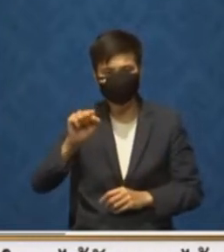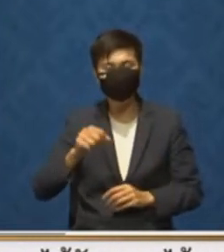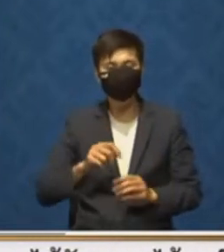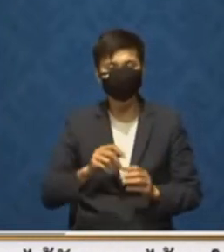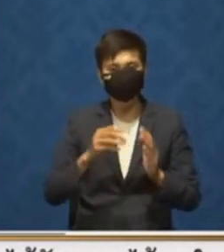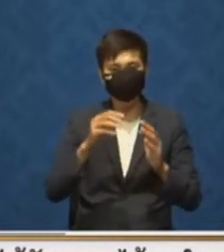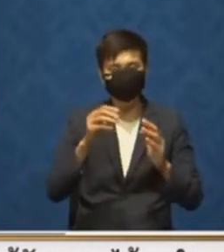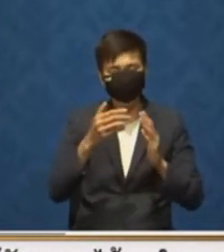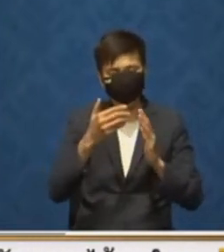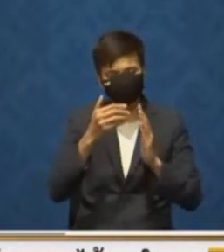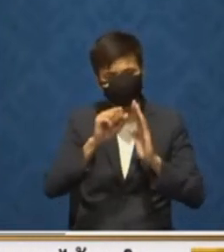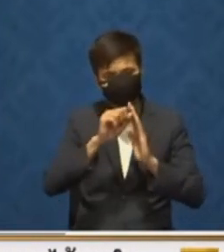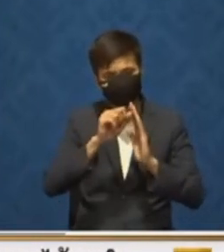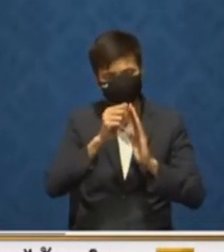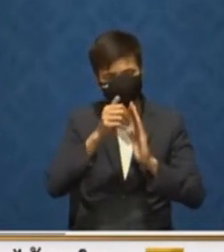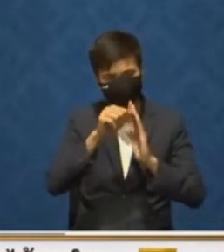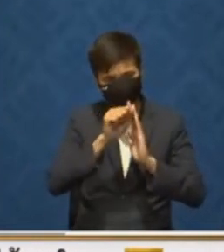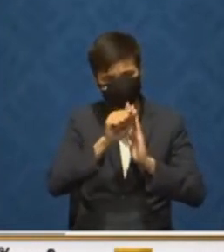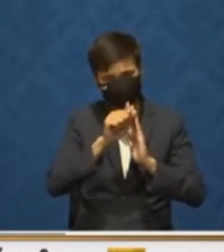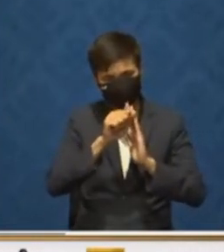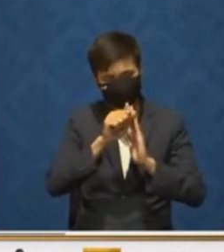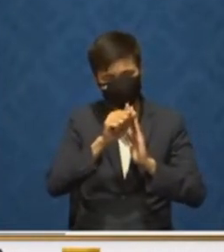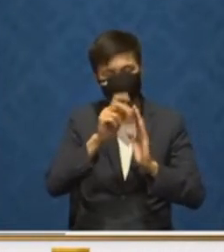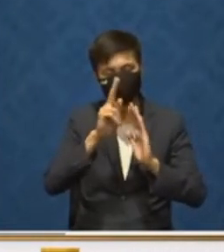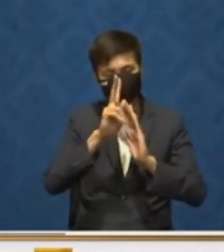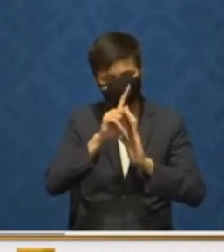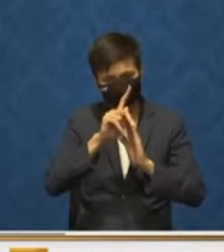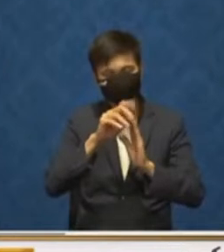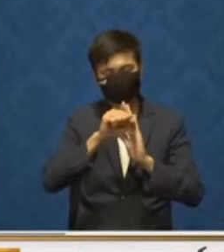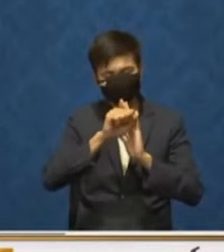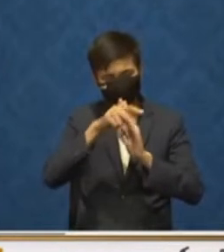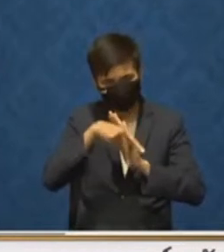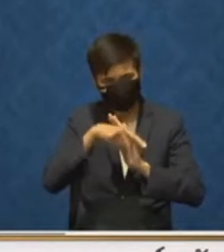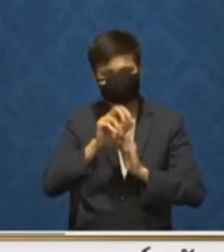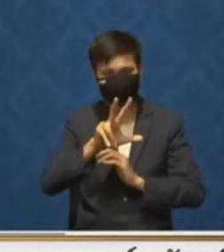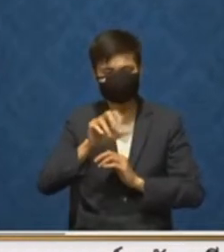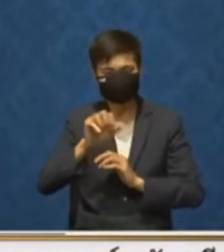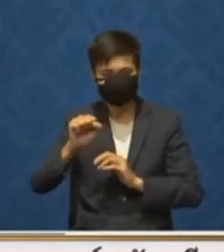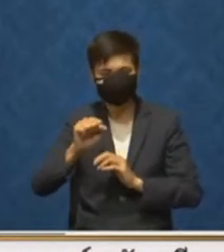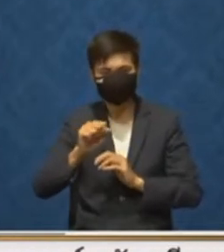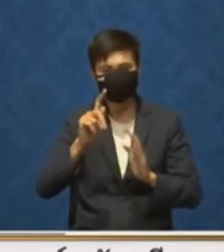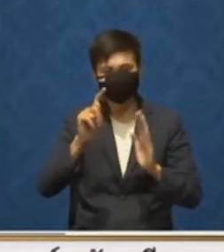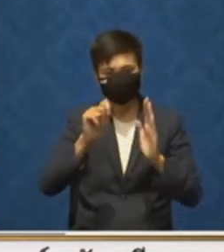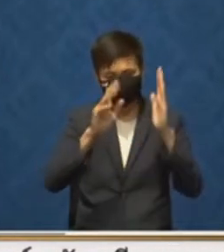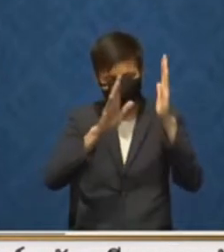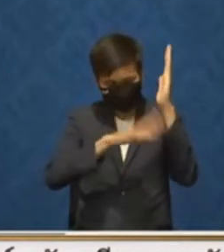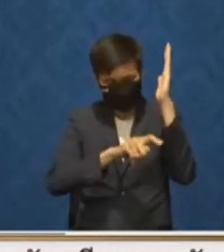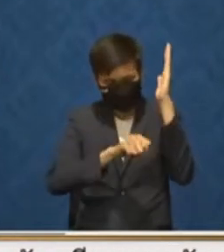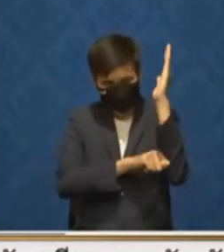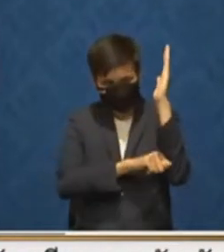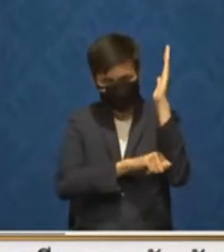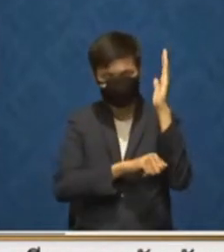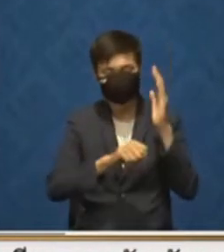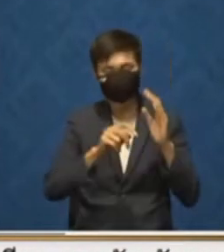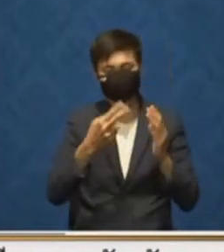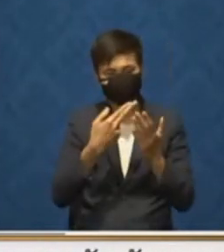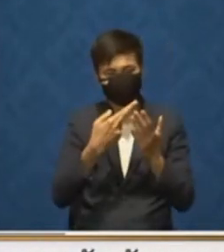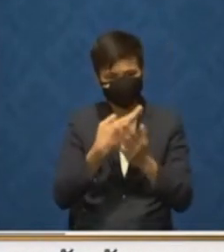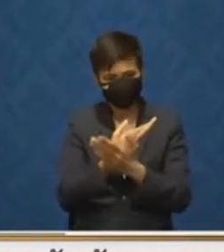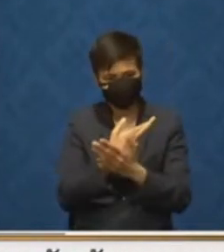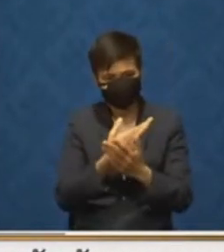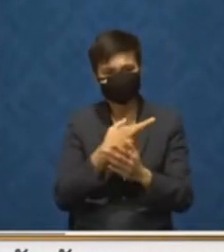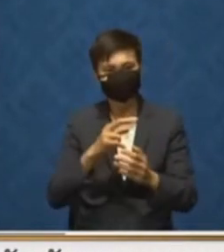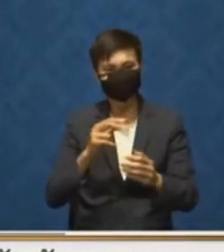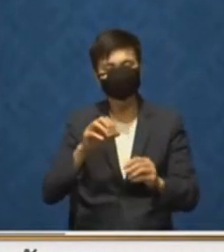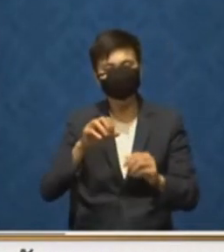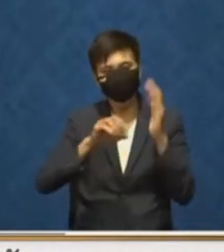สุพรรณเองก็อยู่4แสนกว่าขวดขอนแก่นนะครับสามแสนกว่าขวดตังค์ 500ขวดนะครับราชบุรีอุดรธานีแล้วก็